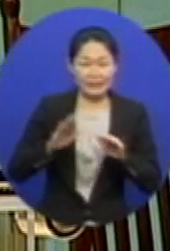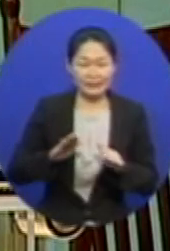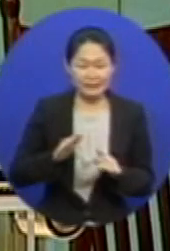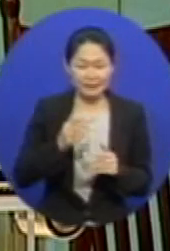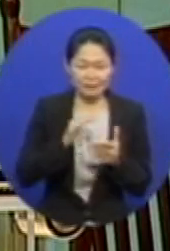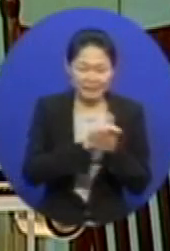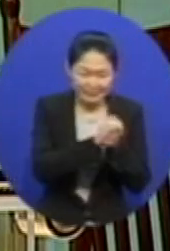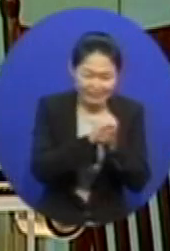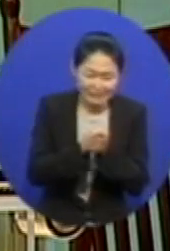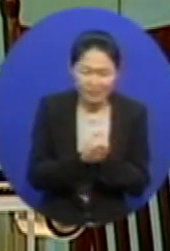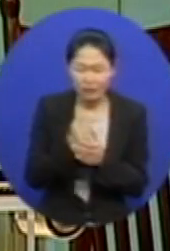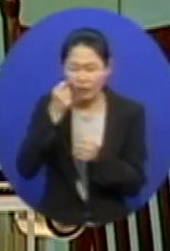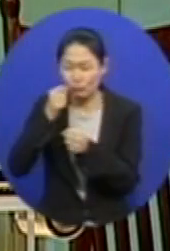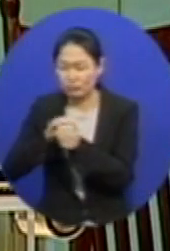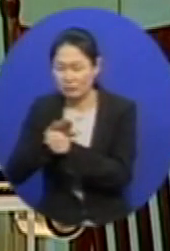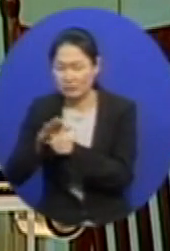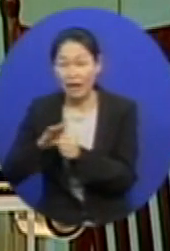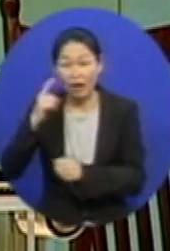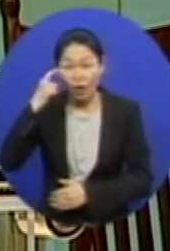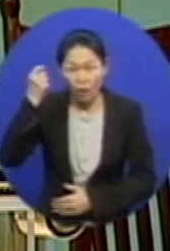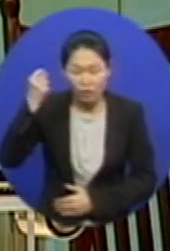불쌍히 여기고 용서하라고